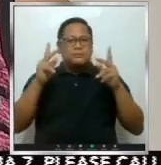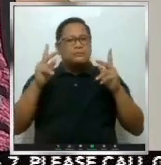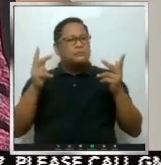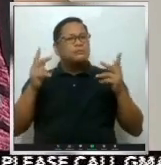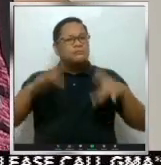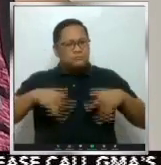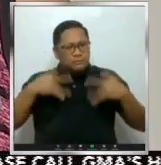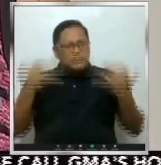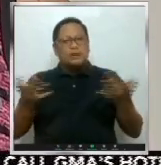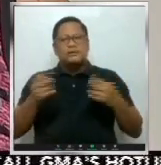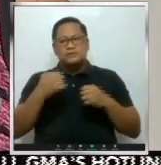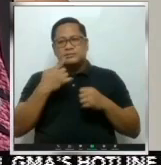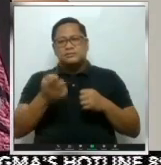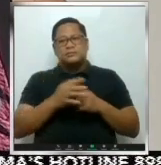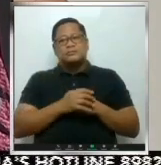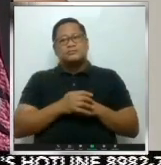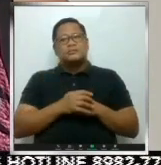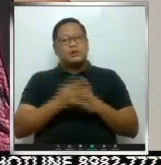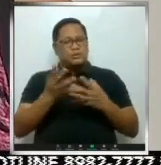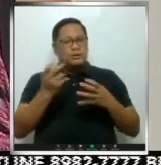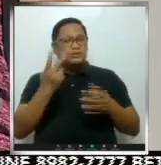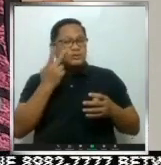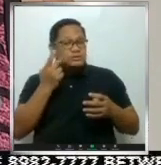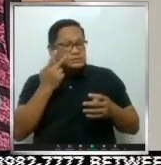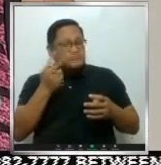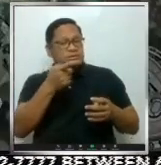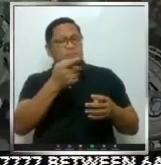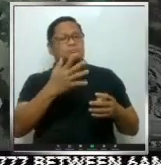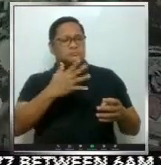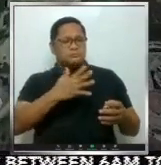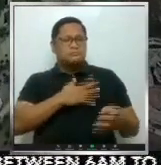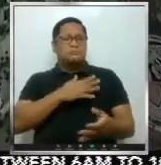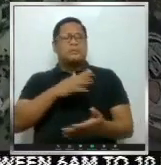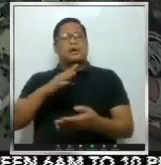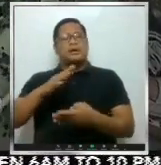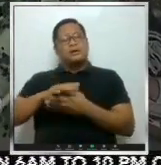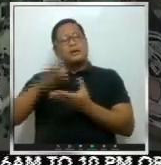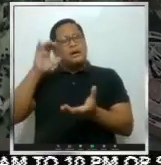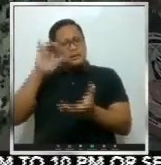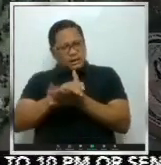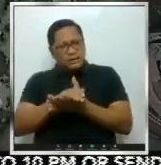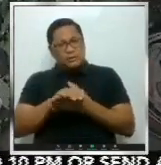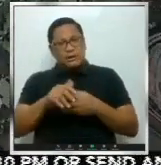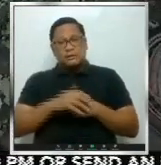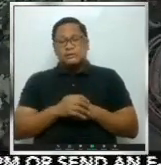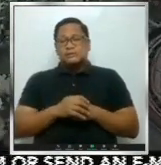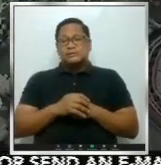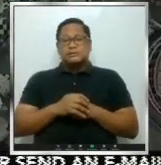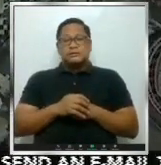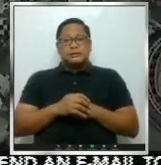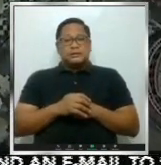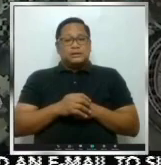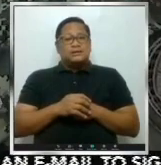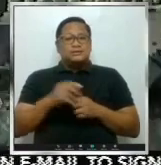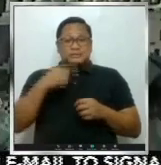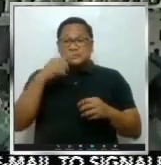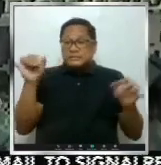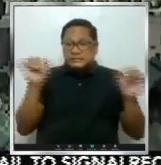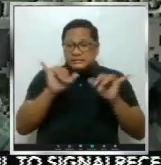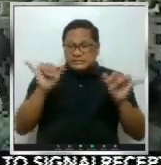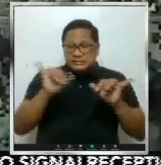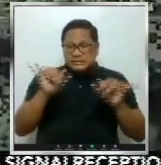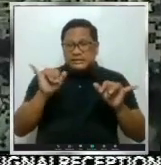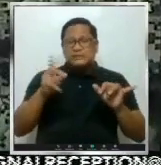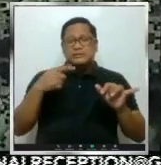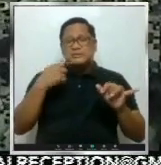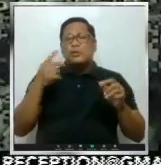kasi mga anak na. Kaya ko lang nagawa yun, sana mapatawad ako. Sinasabayan kasi ng mga online predators yung uso na challenge sa kabataan. Sana sa